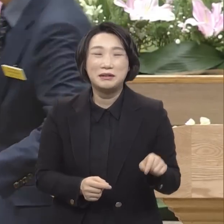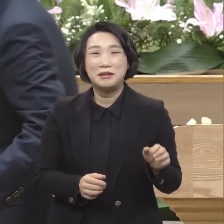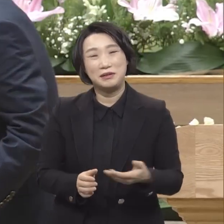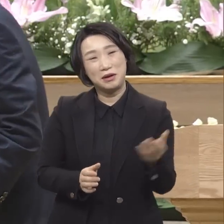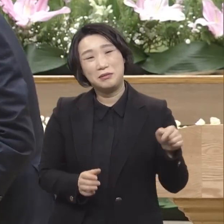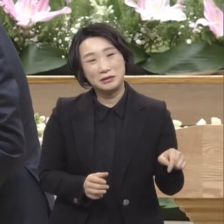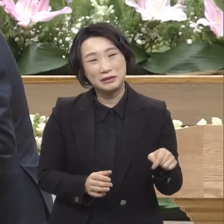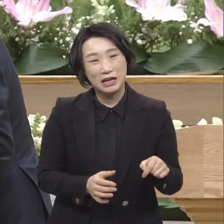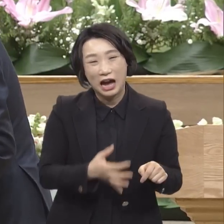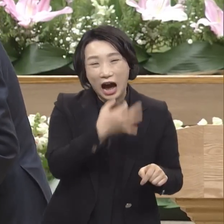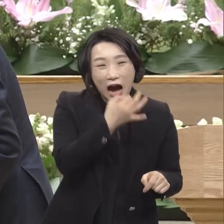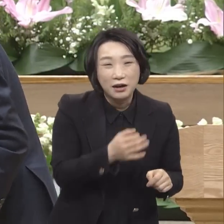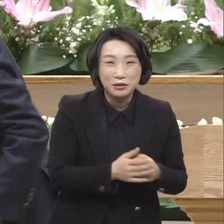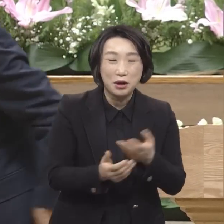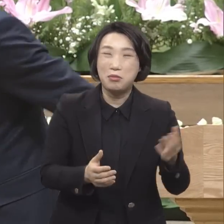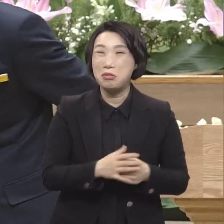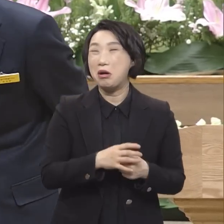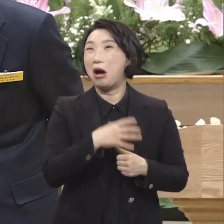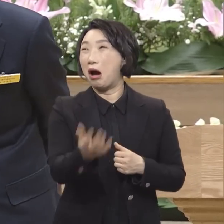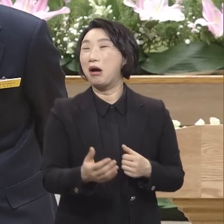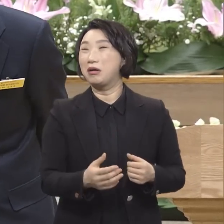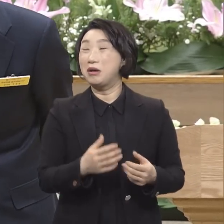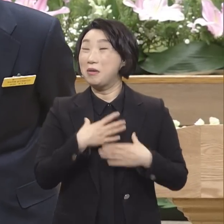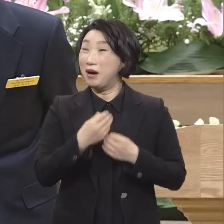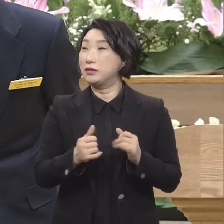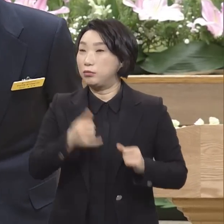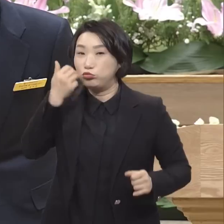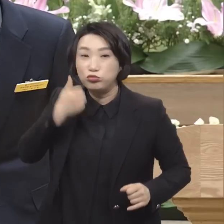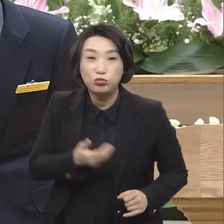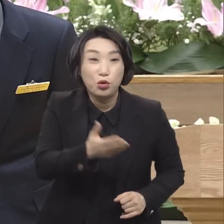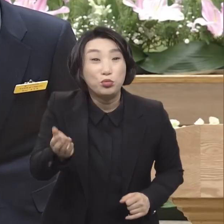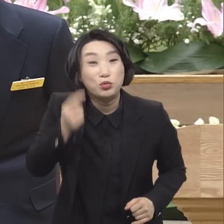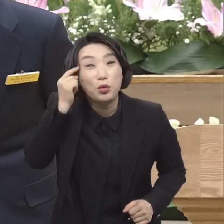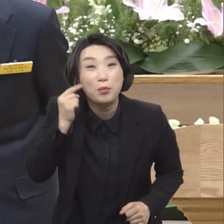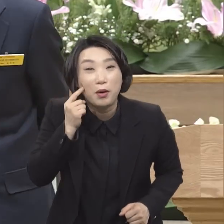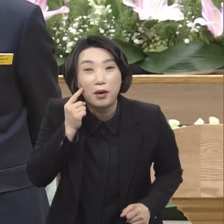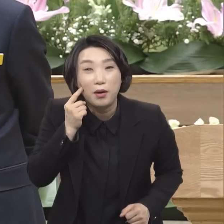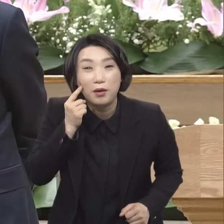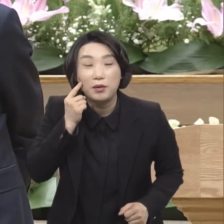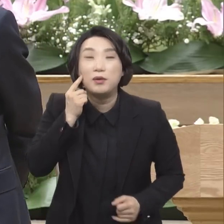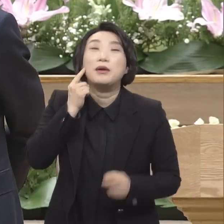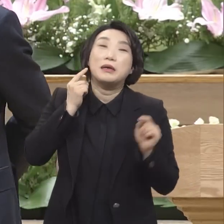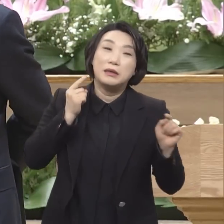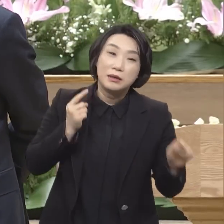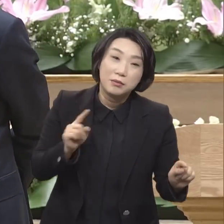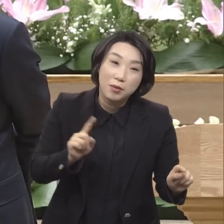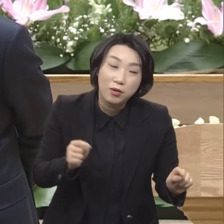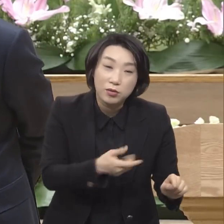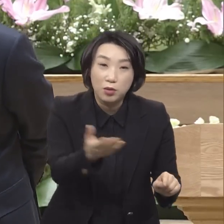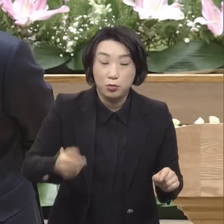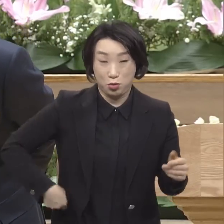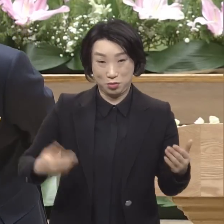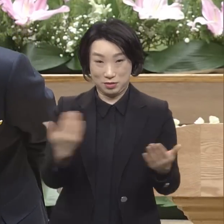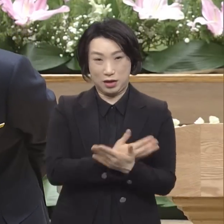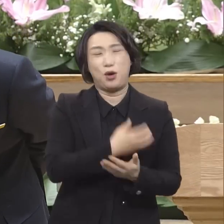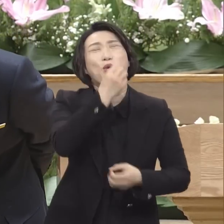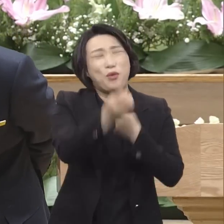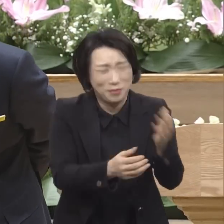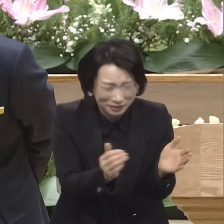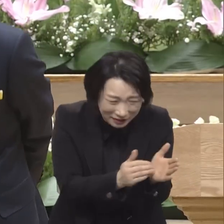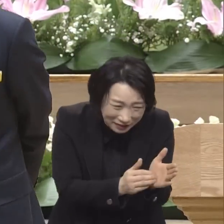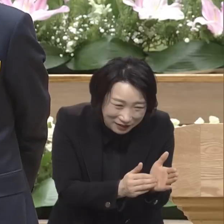그 여기서 탐심에서 벗어나는 방법이 뭐냐 판단 한번 해봐. 탐심에서 벗어나는 방법이 이거는 회개로